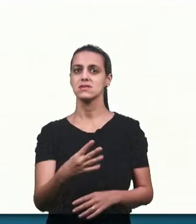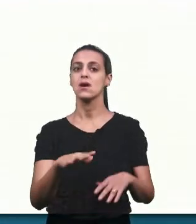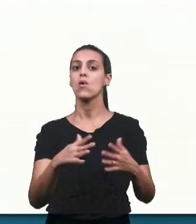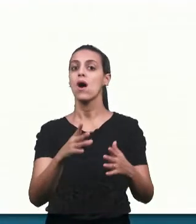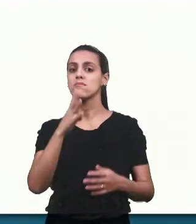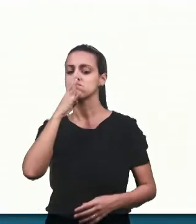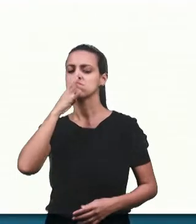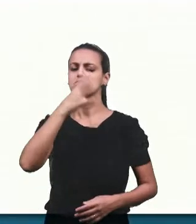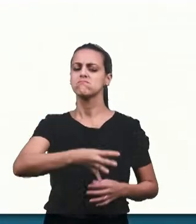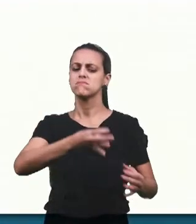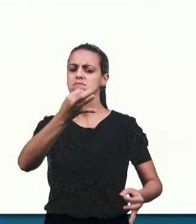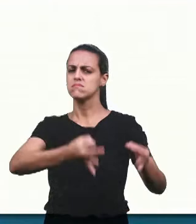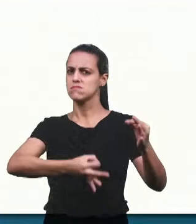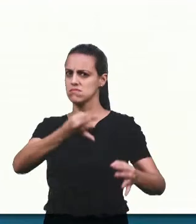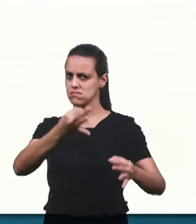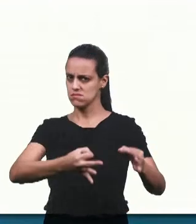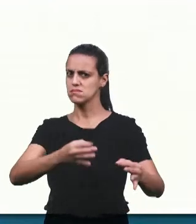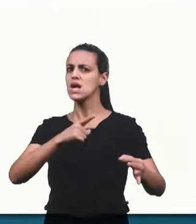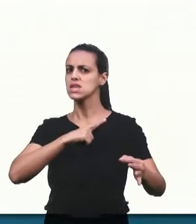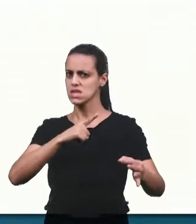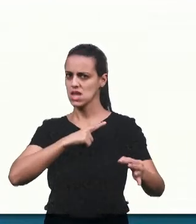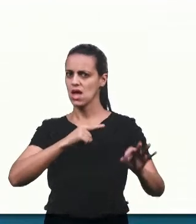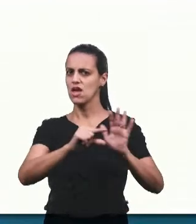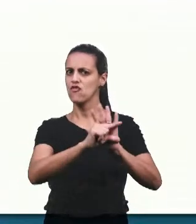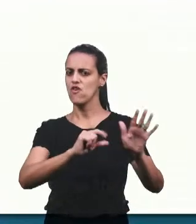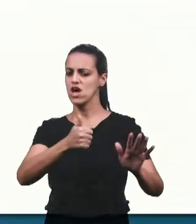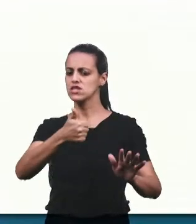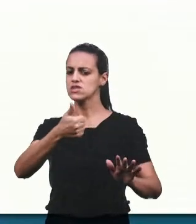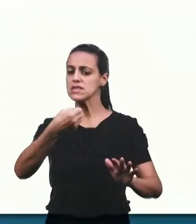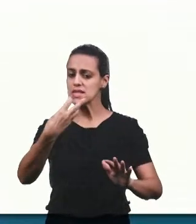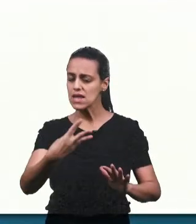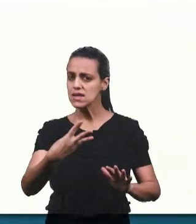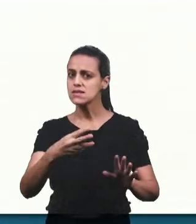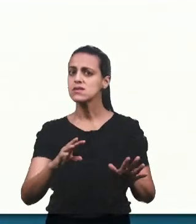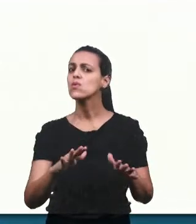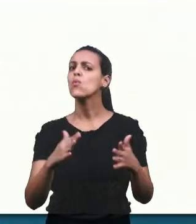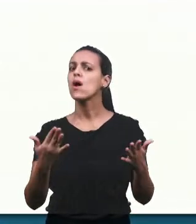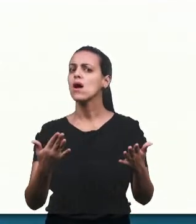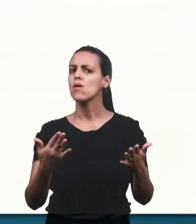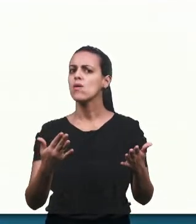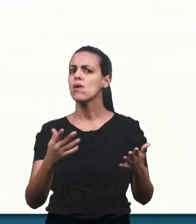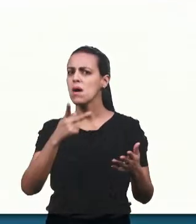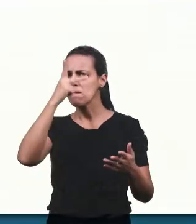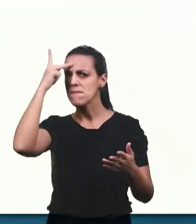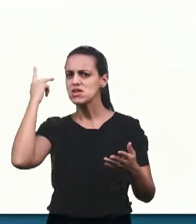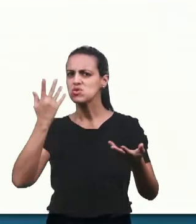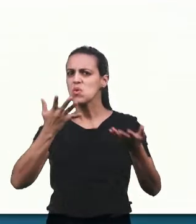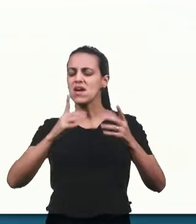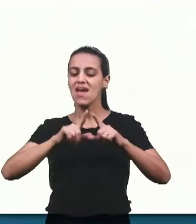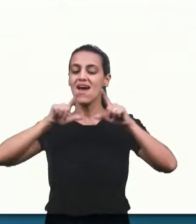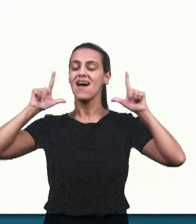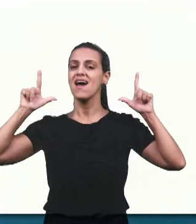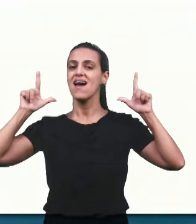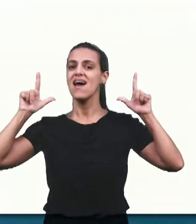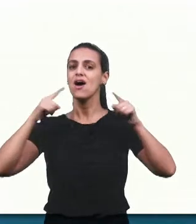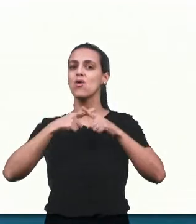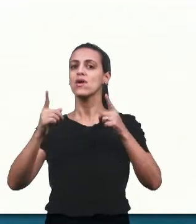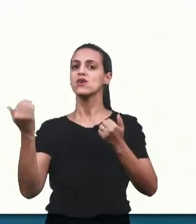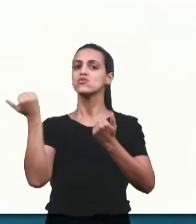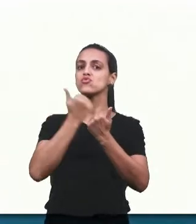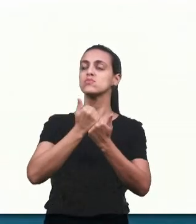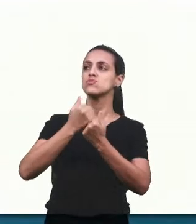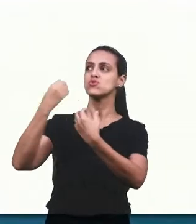verset 13 pour les religieux qui veulent s'exhiber au lieu de transmettre les enseignements de Jésus